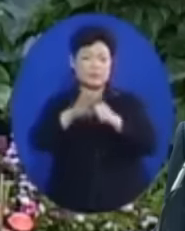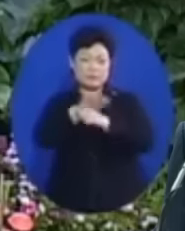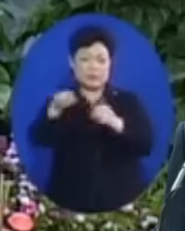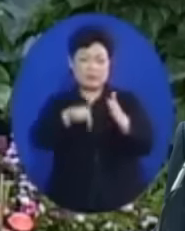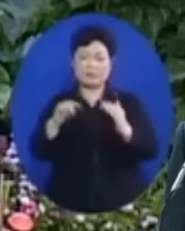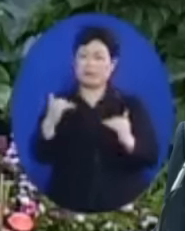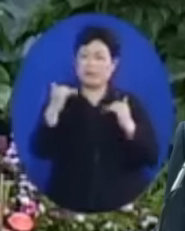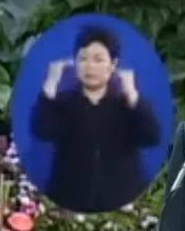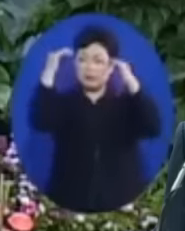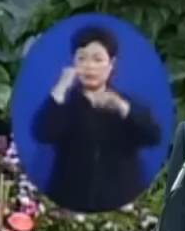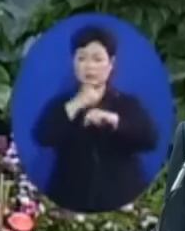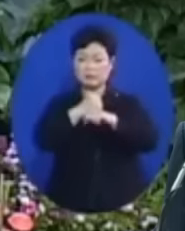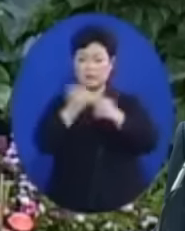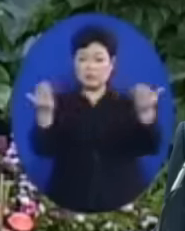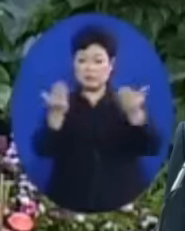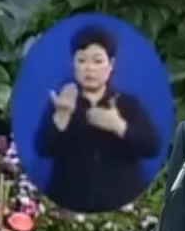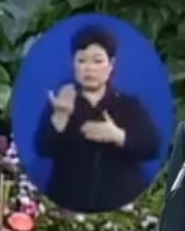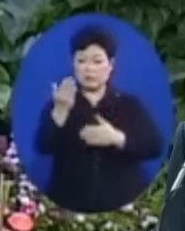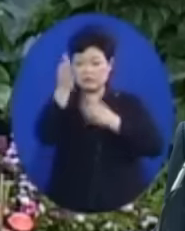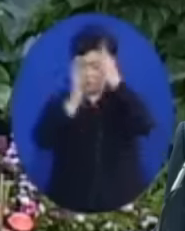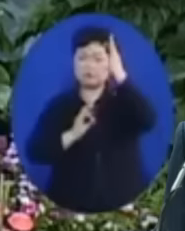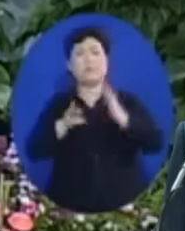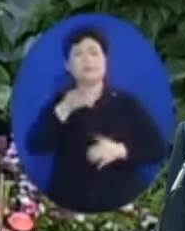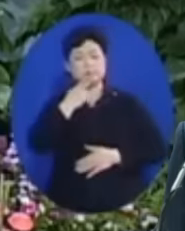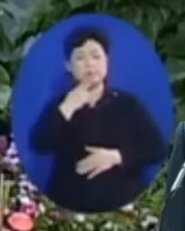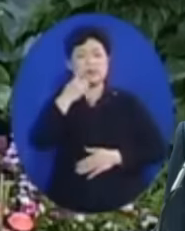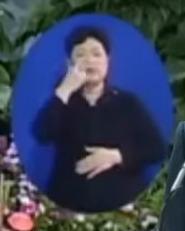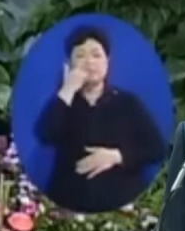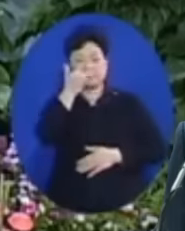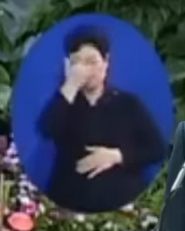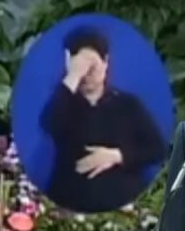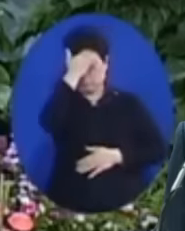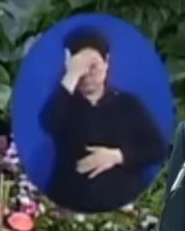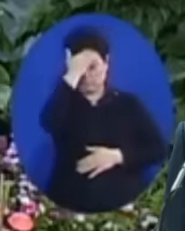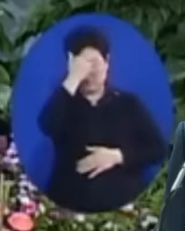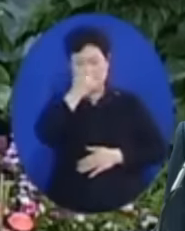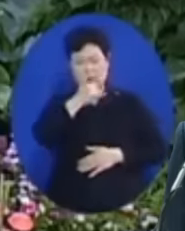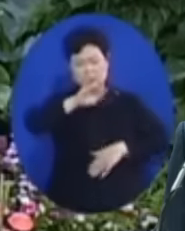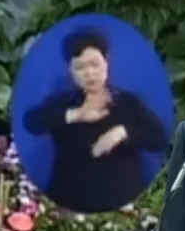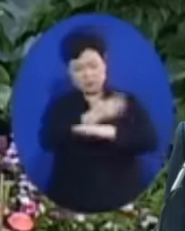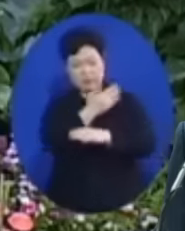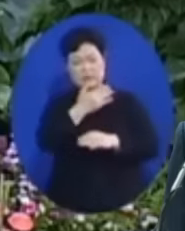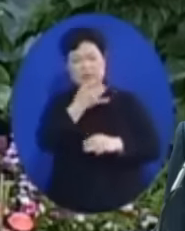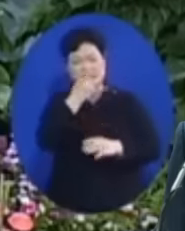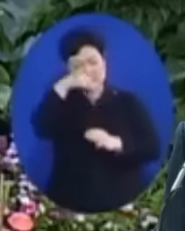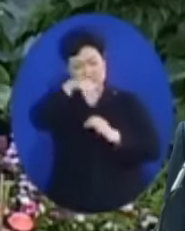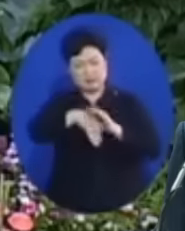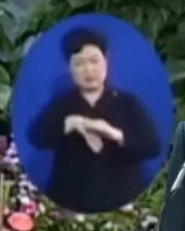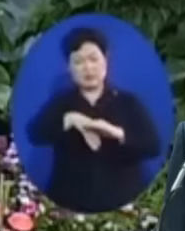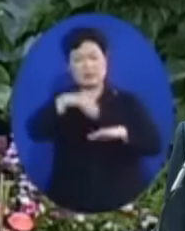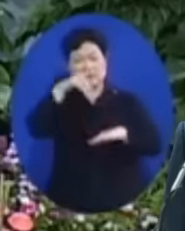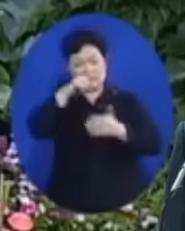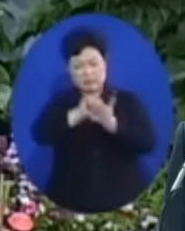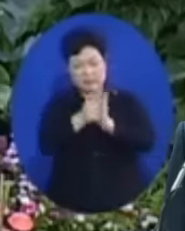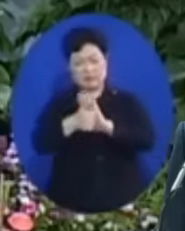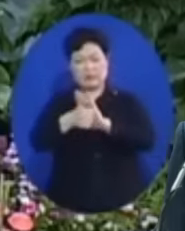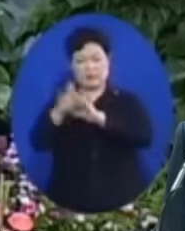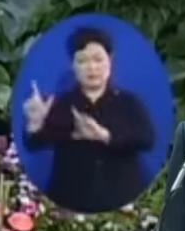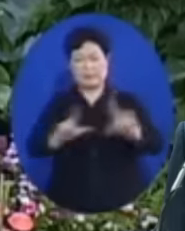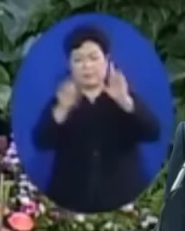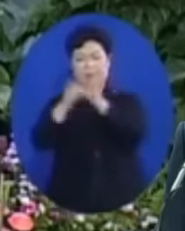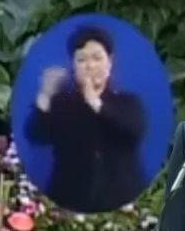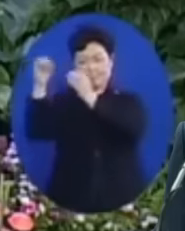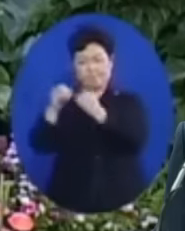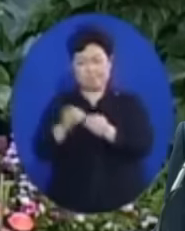가운데 자랐다면 그런 일은 저지르지 않았을 것입니다. 부모의 도덕적 파탄의 씨앗은 결국 그 자녀의 삶까지 타락하고 파탄에